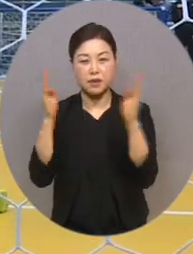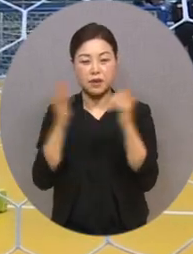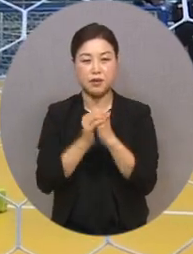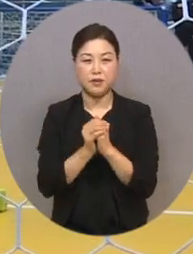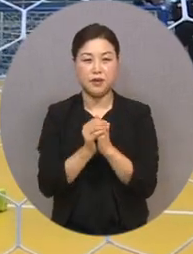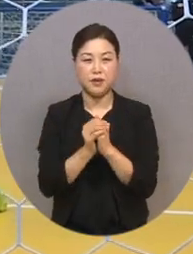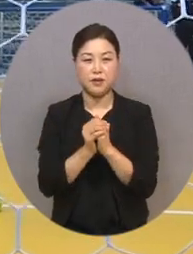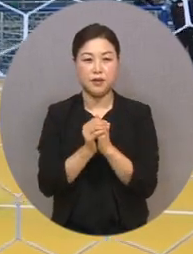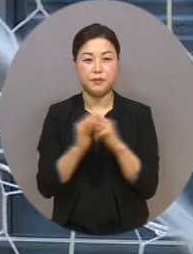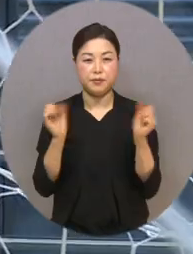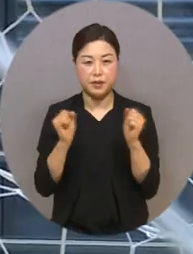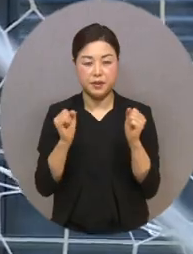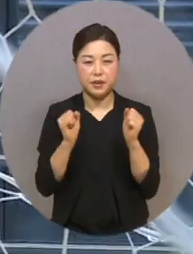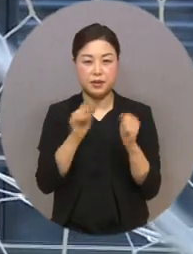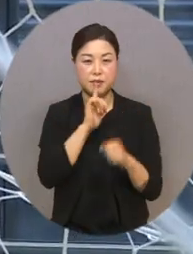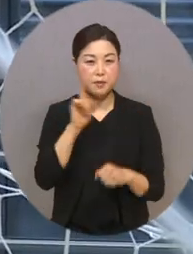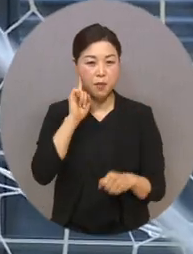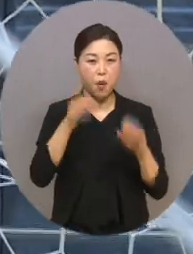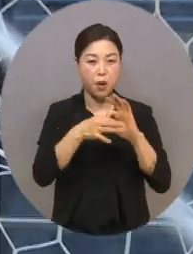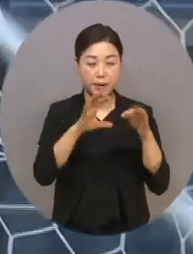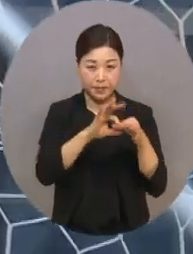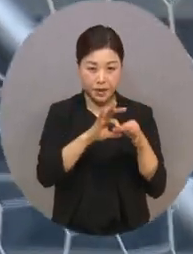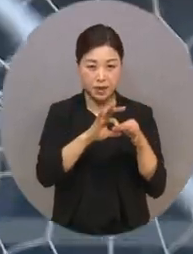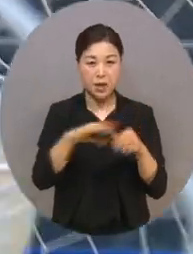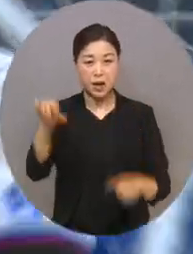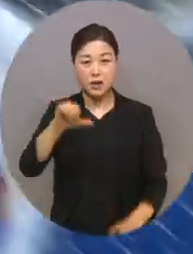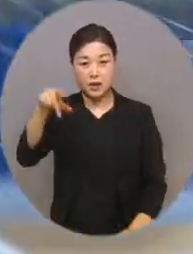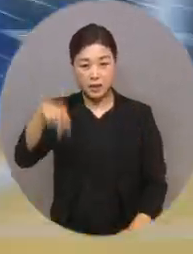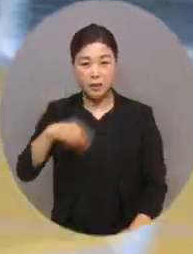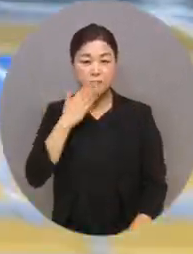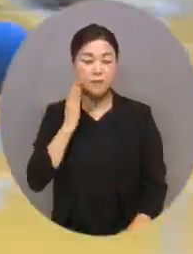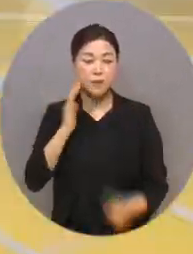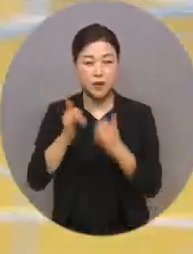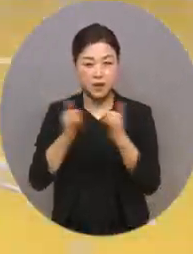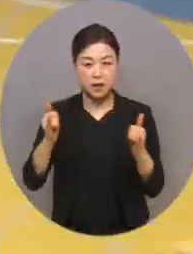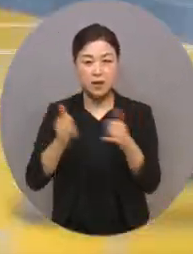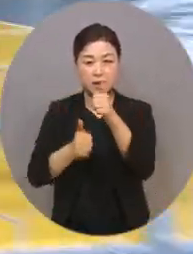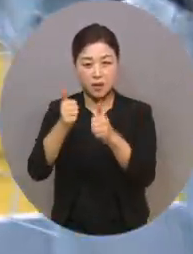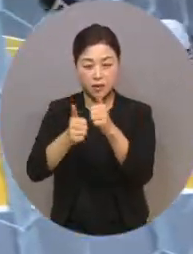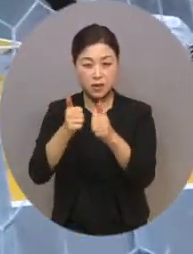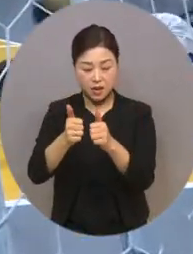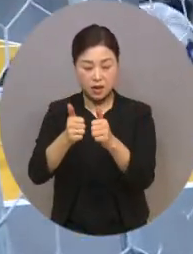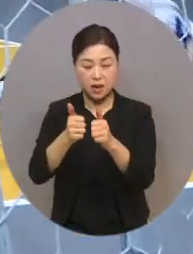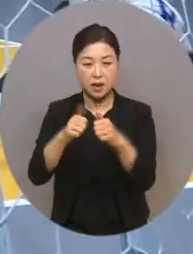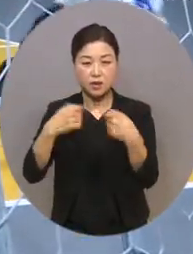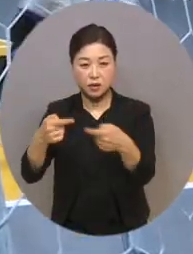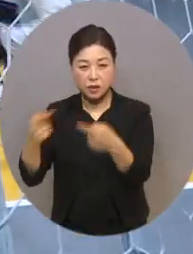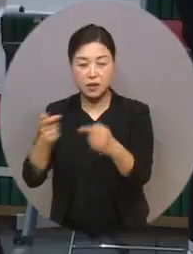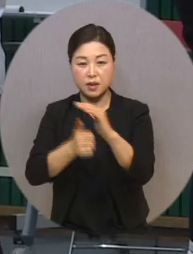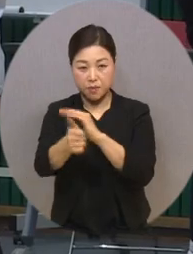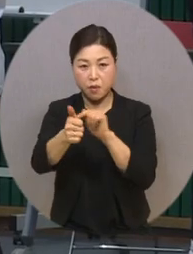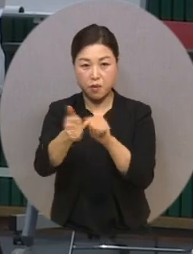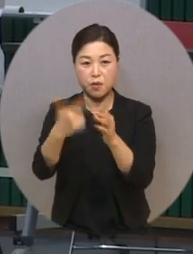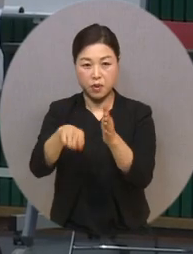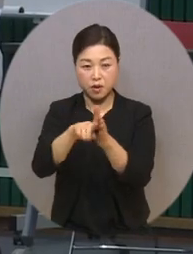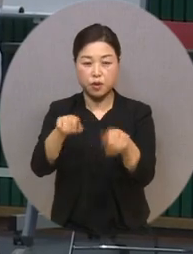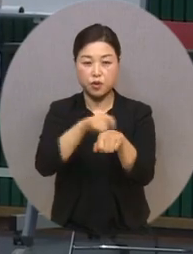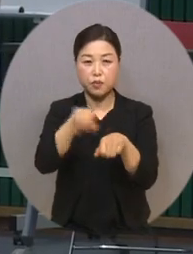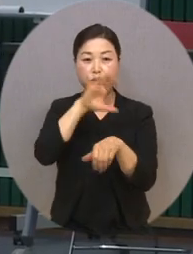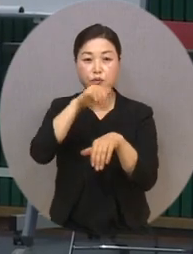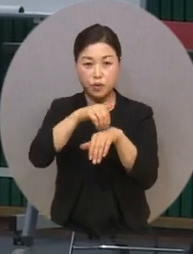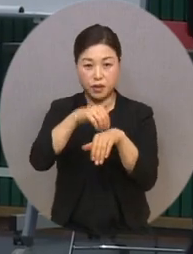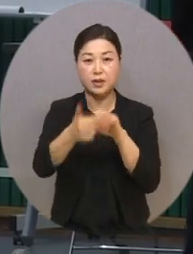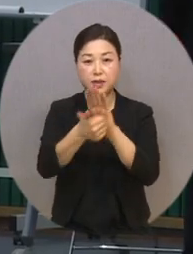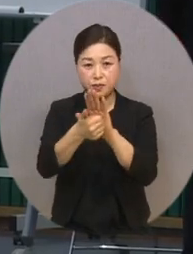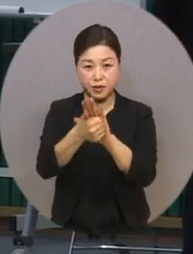동계 데플림픽 대회와 아시아 태평양 농아인 경기 대회에 출전하는 국가대표 선수들을 위해서는 특별 훈련이